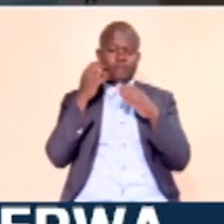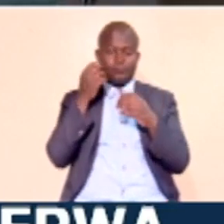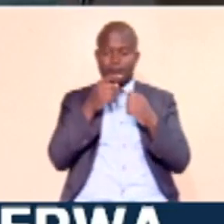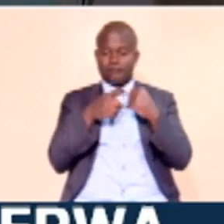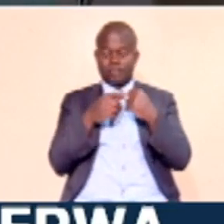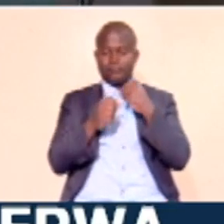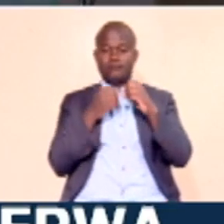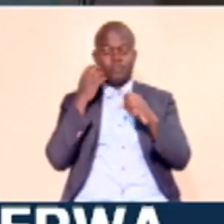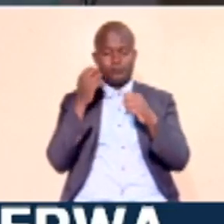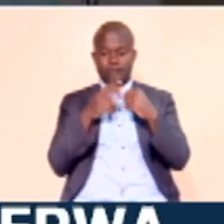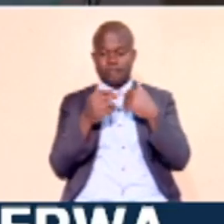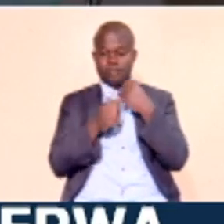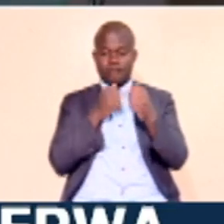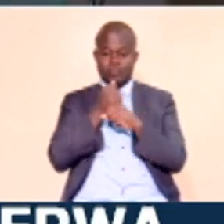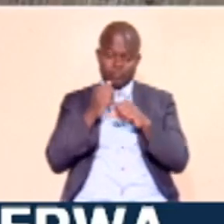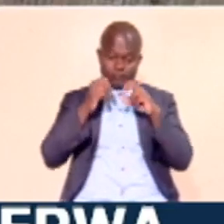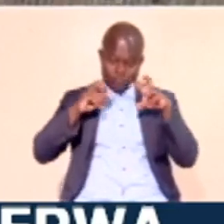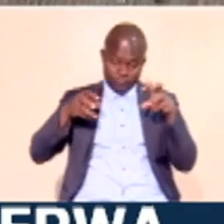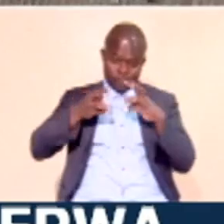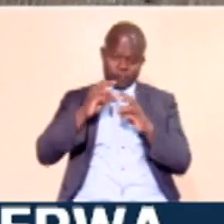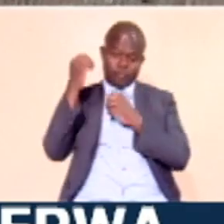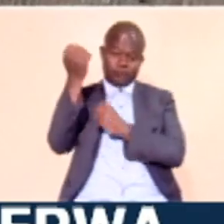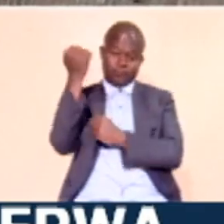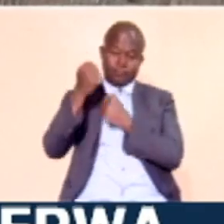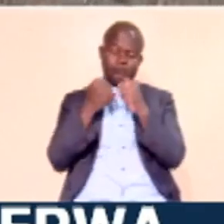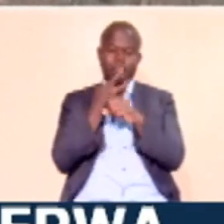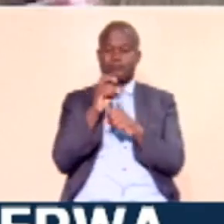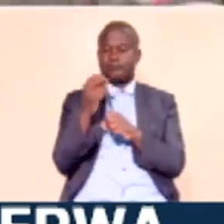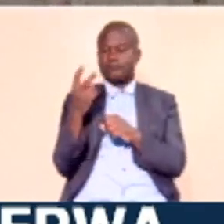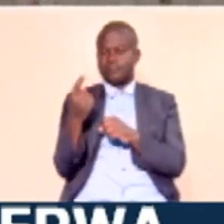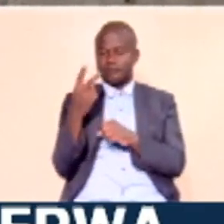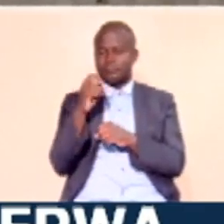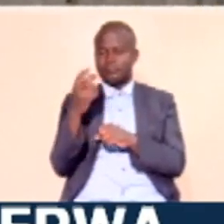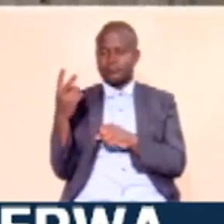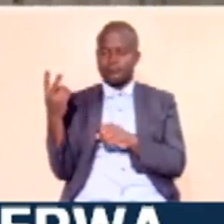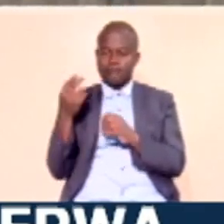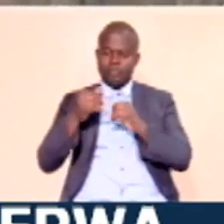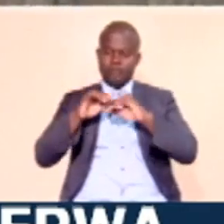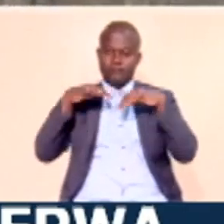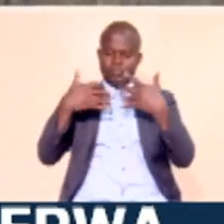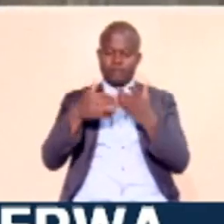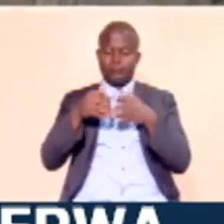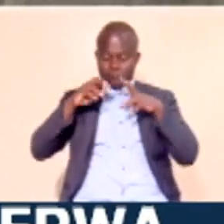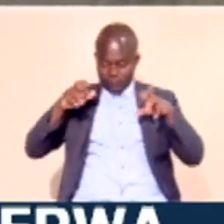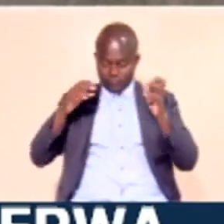mwaka harimo gusuzumwa uko imihigo ya 2021-2022 yashyizwe mu bikorwa, hanagenzurwa uko iya